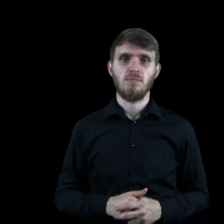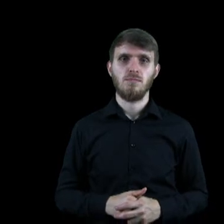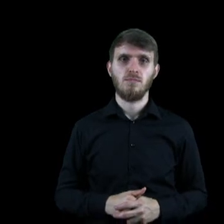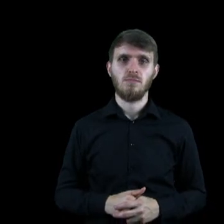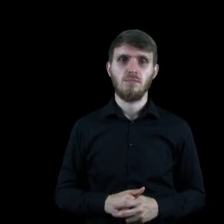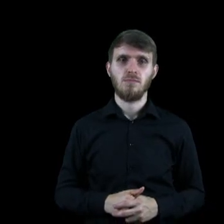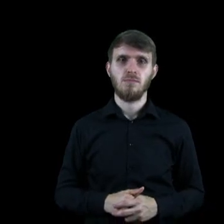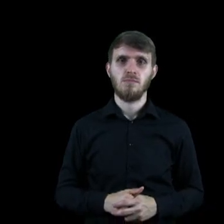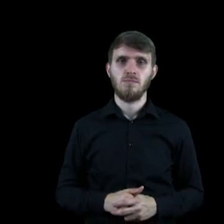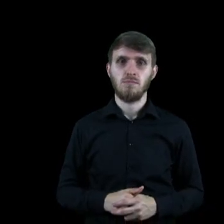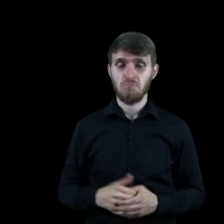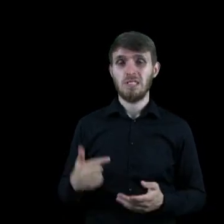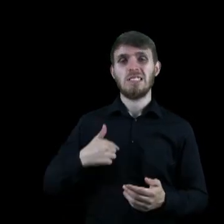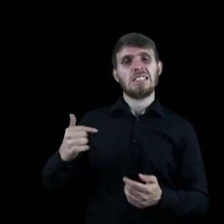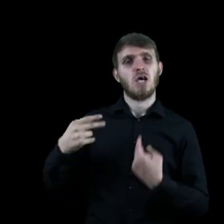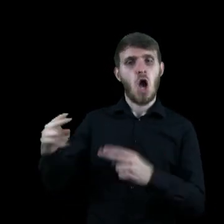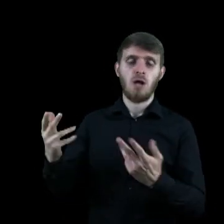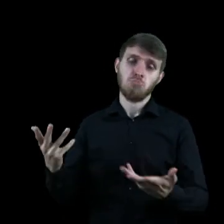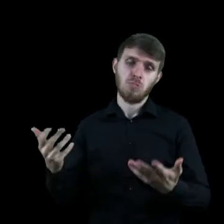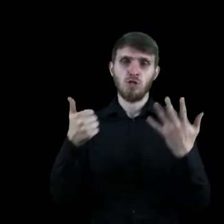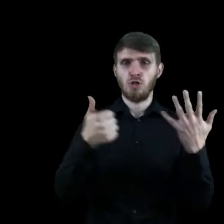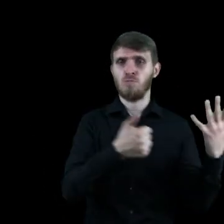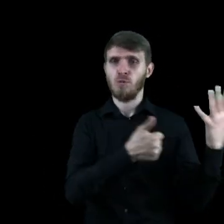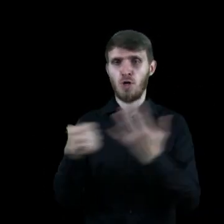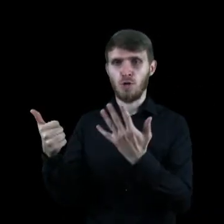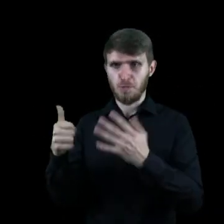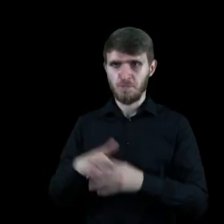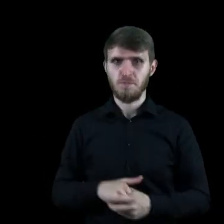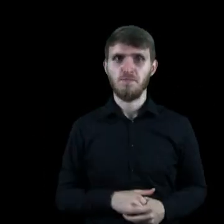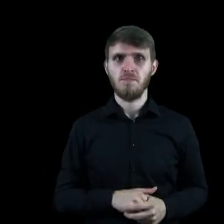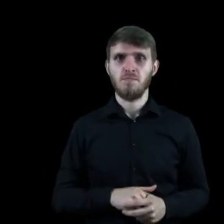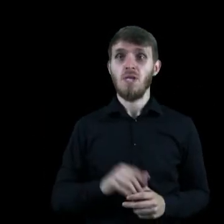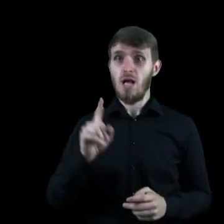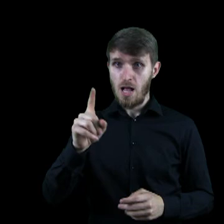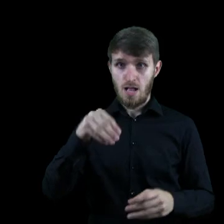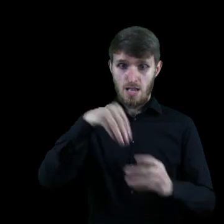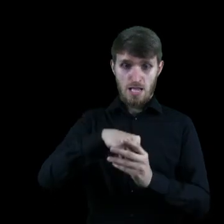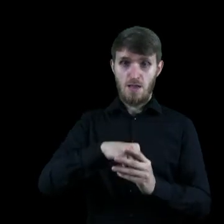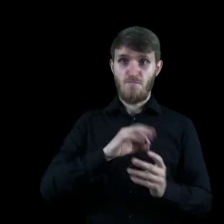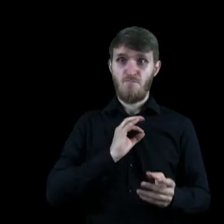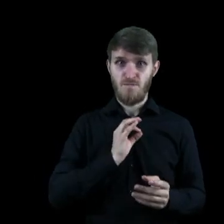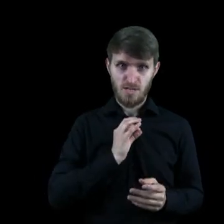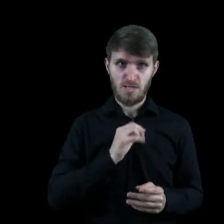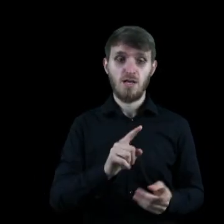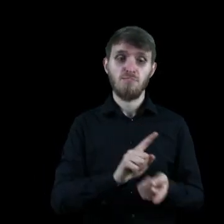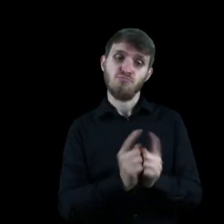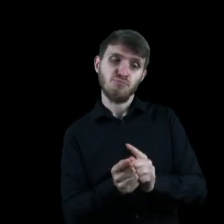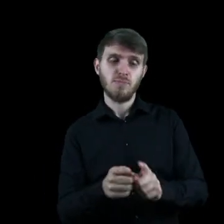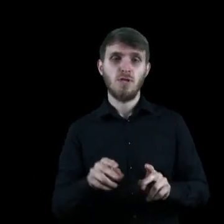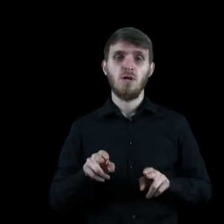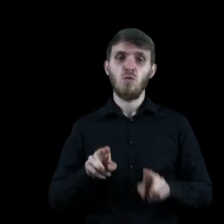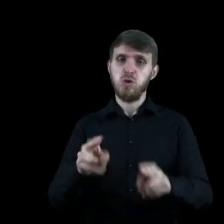Zobowiązania. Załóżmy, że nasze zobowiązania wynoszą 6 milionów złotych.